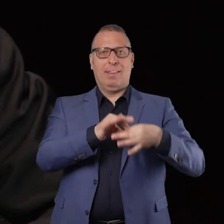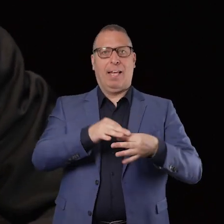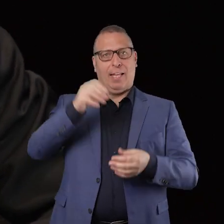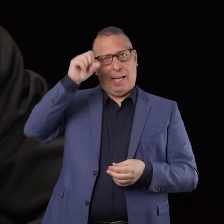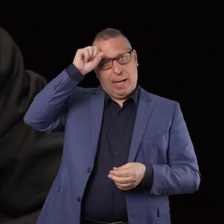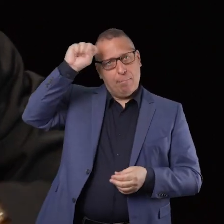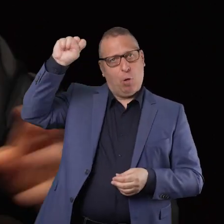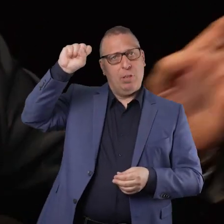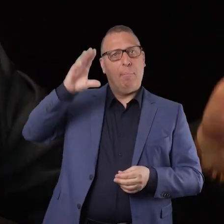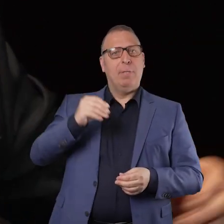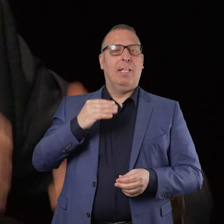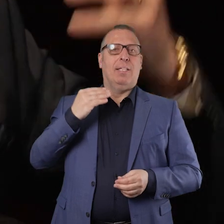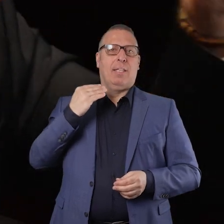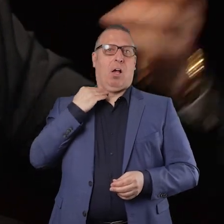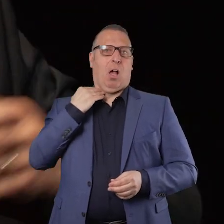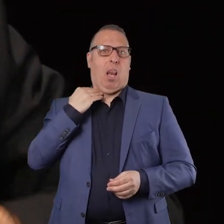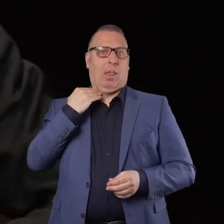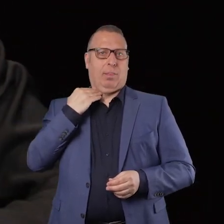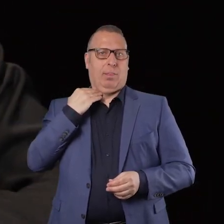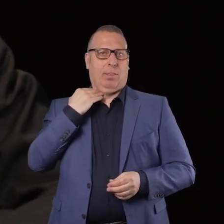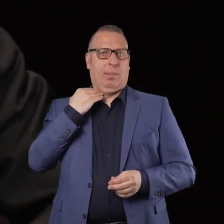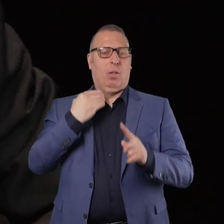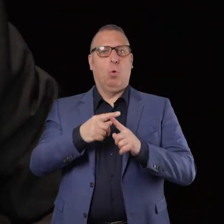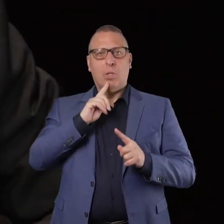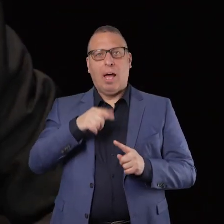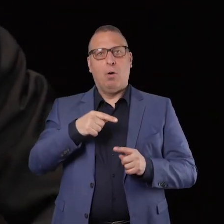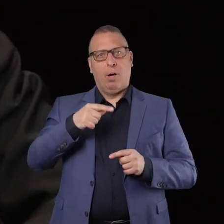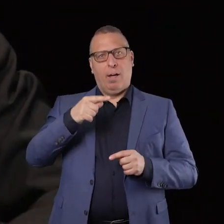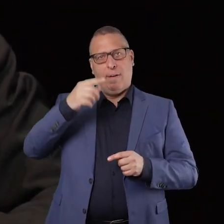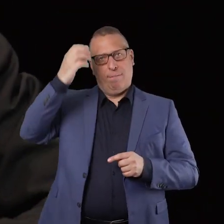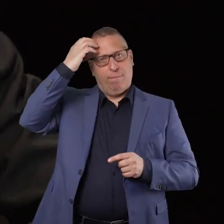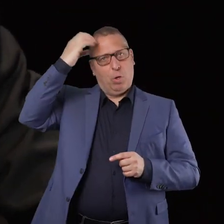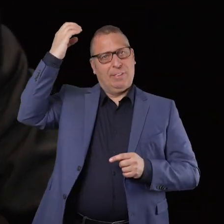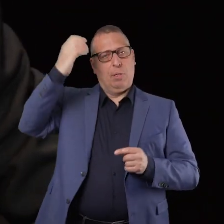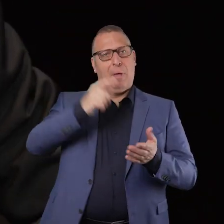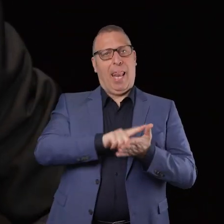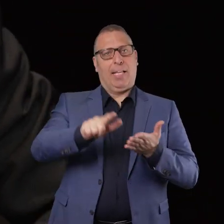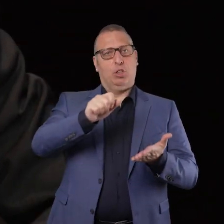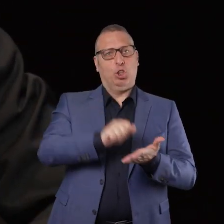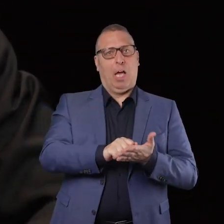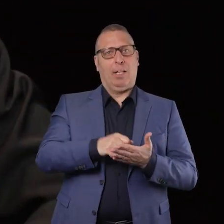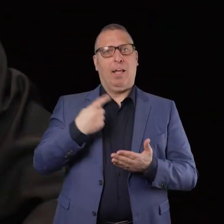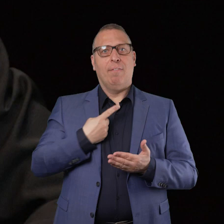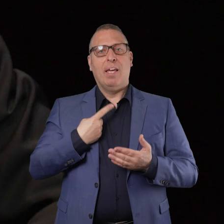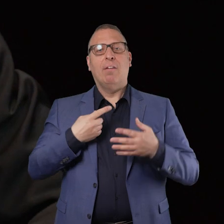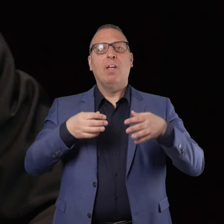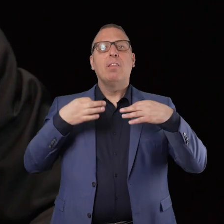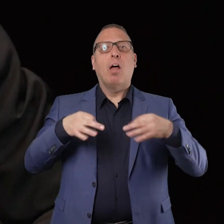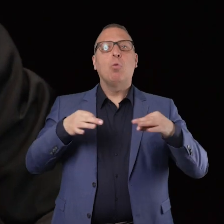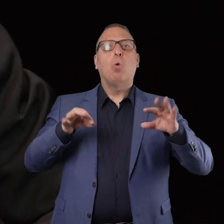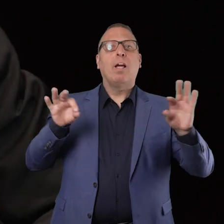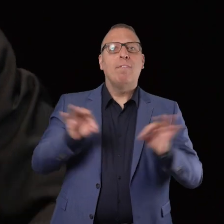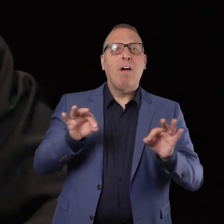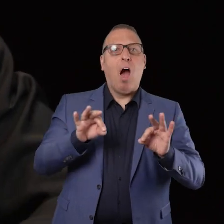verbindet, Graubünden, mit St. Gallen natürlich und auch im Fürstentum Liechtenstein. Wir haben Natur gefahren,